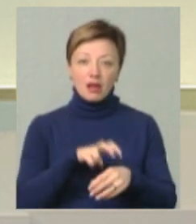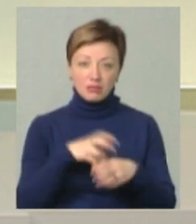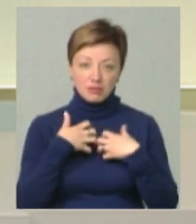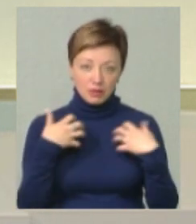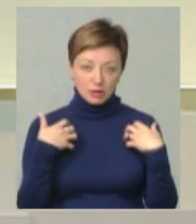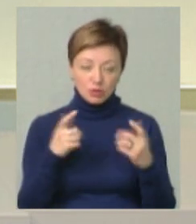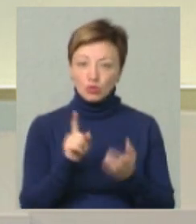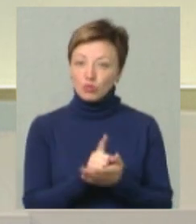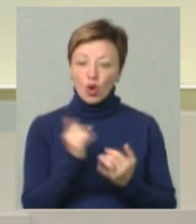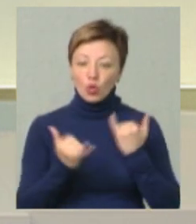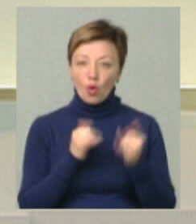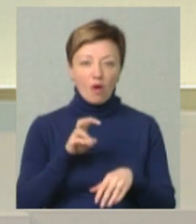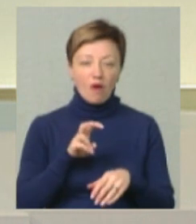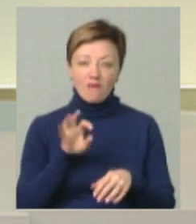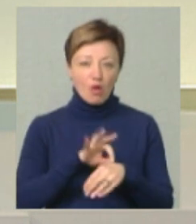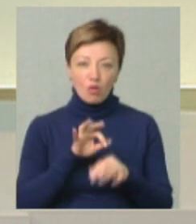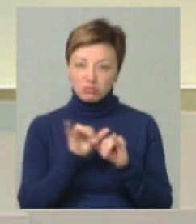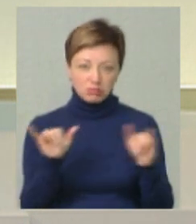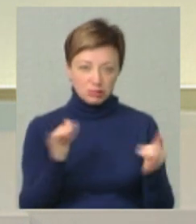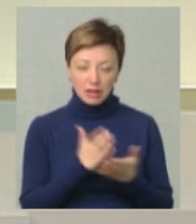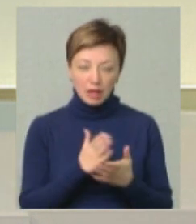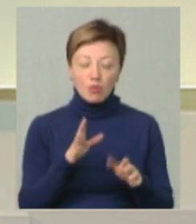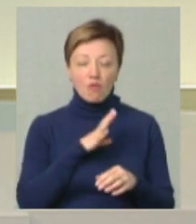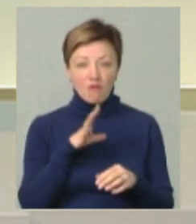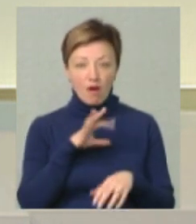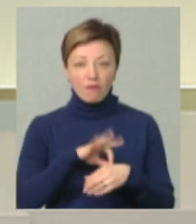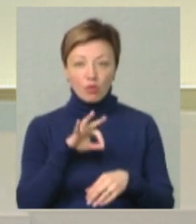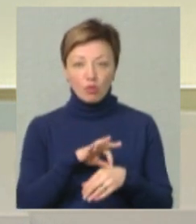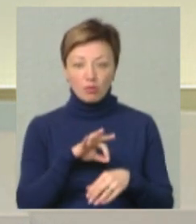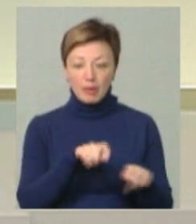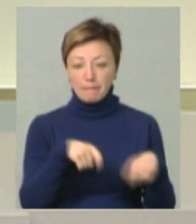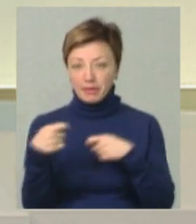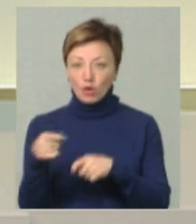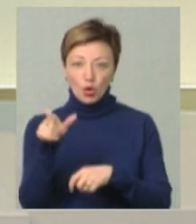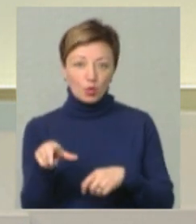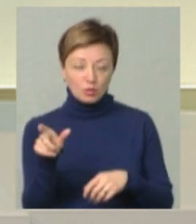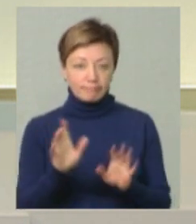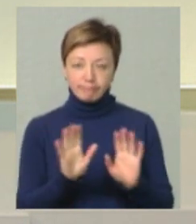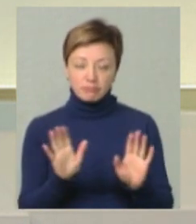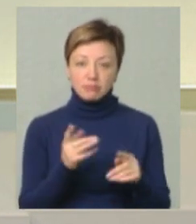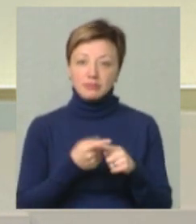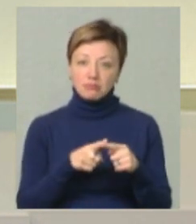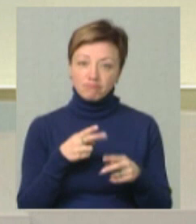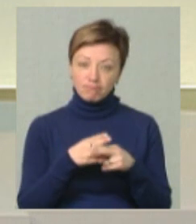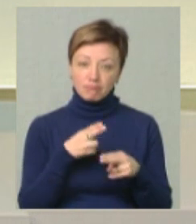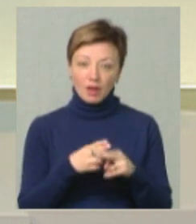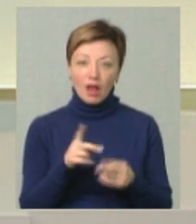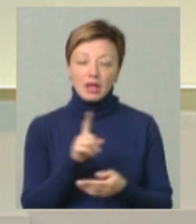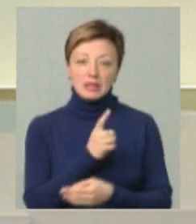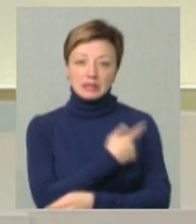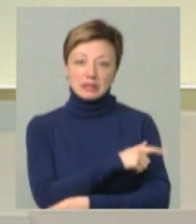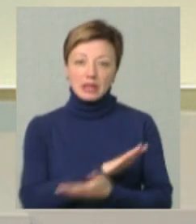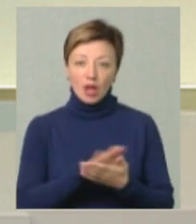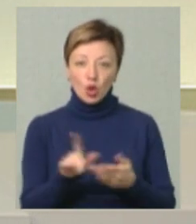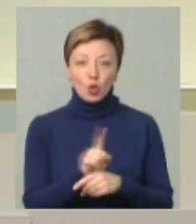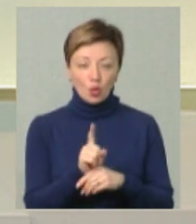догляд, щоб ніякі хвороби не розносились. Є такі хвороби, що можуть від тварин передаватися людям. Тобто є, ну, санітарні норми не